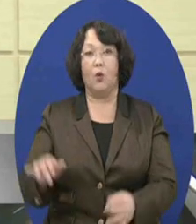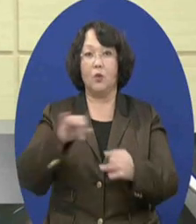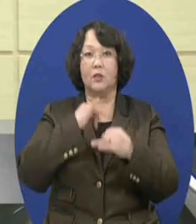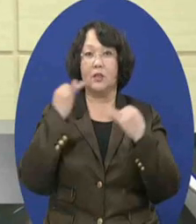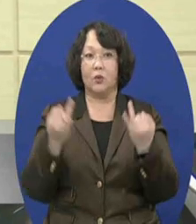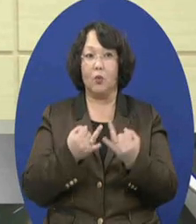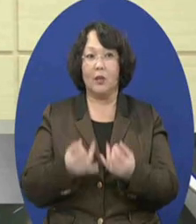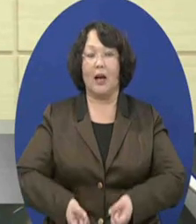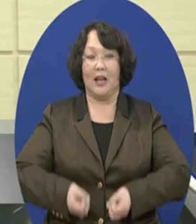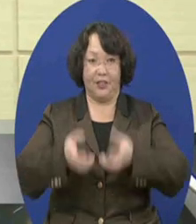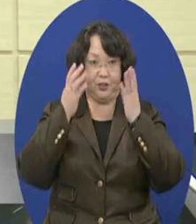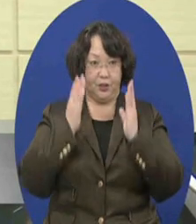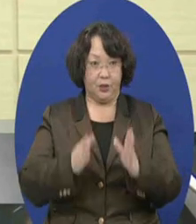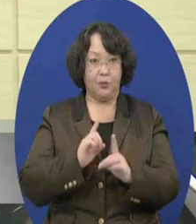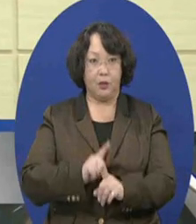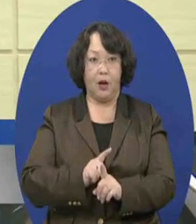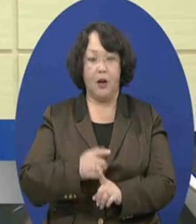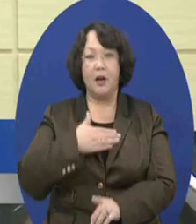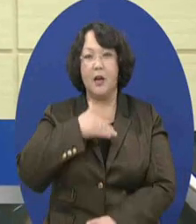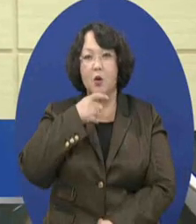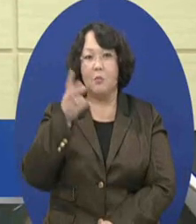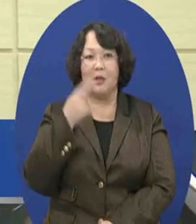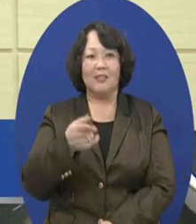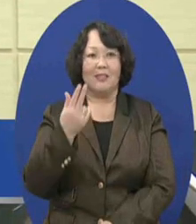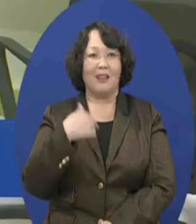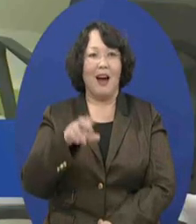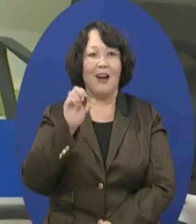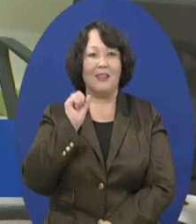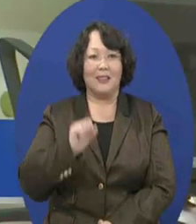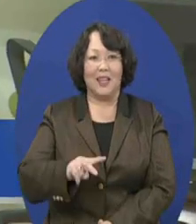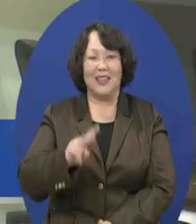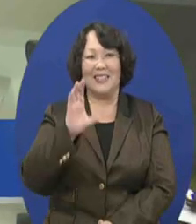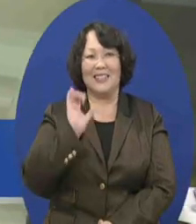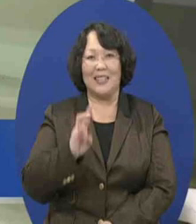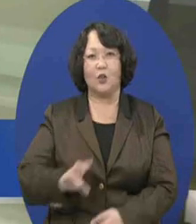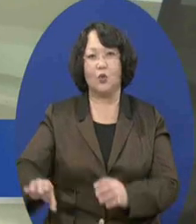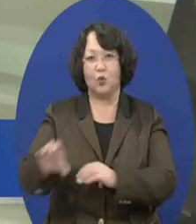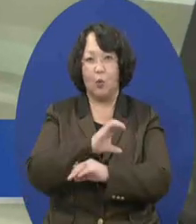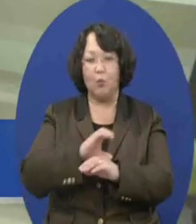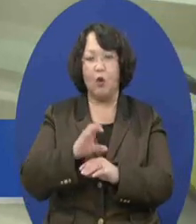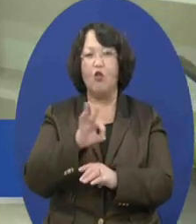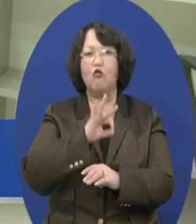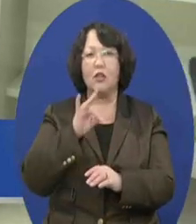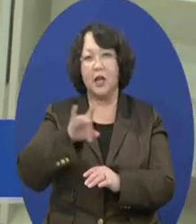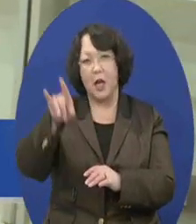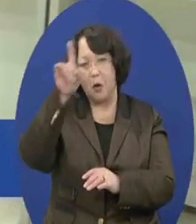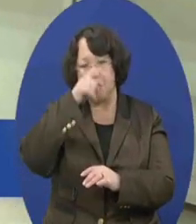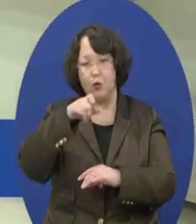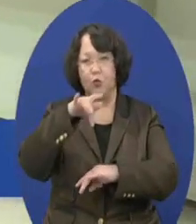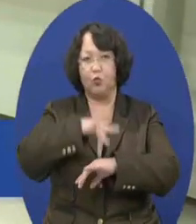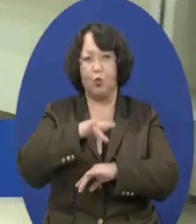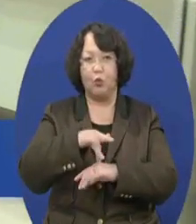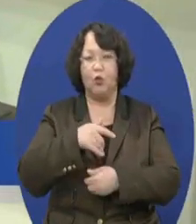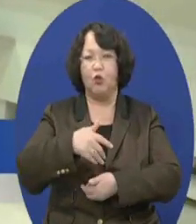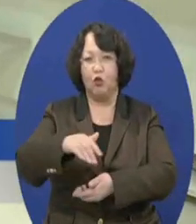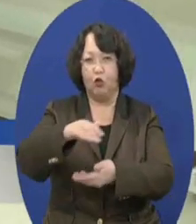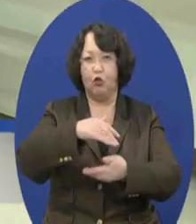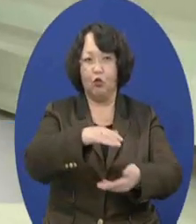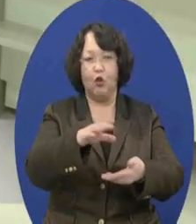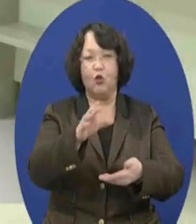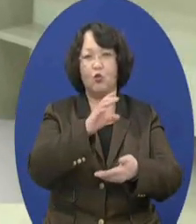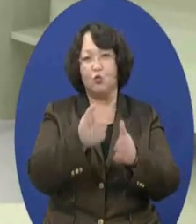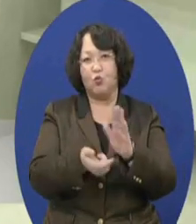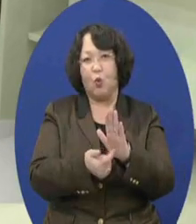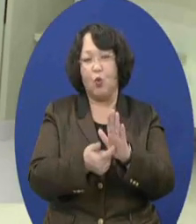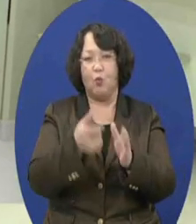Улсын хурлаас гаргасан шийдвэрээр бол эрүүл мэндийн даатгалын сангаас сум болон өрхийн эрүүл мэндийн төвд олгох суурь санхүүжилтийн